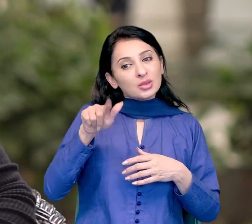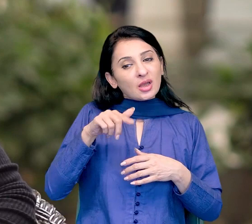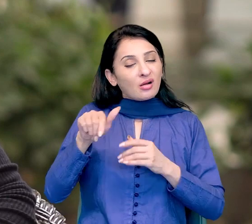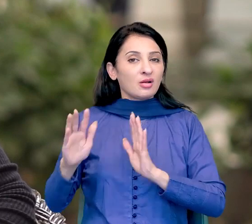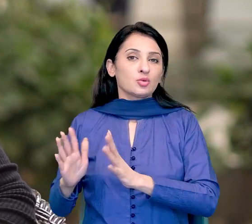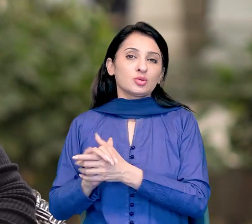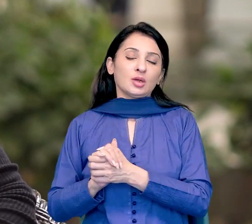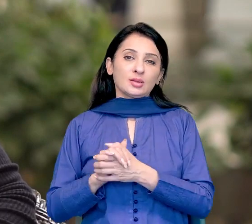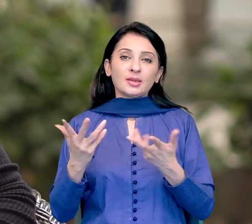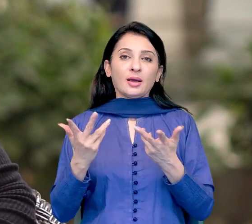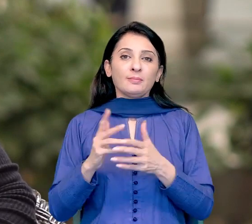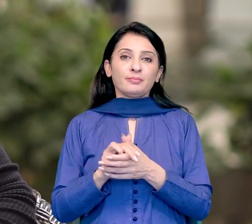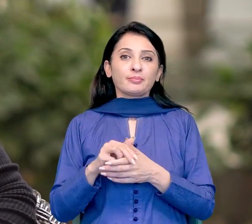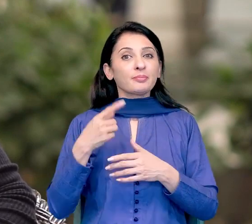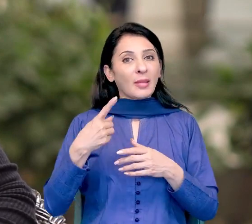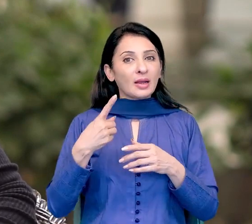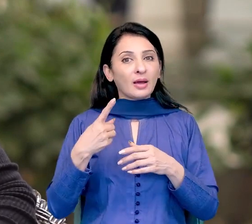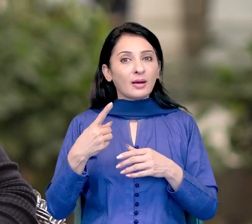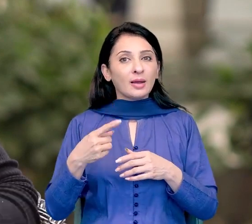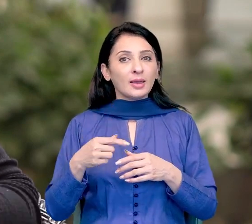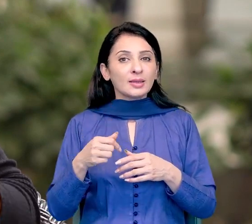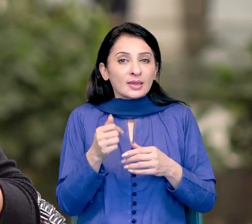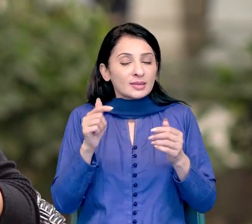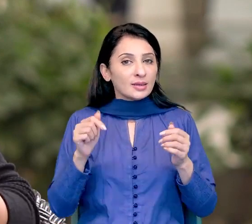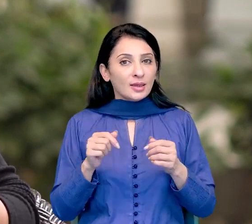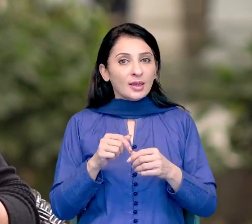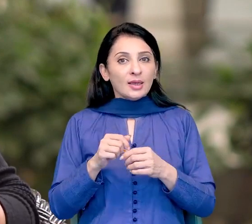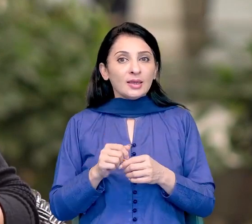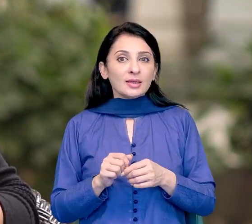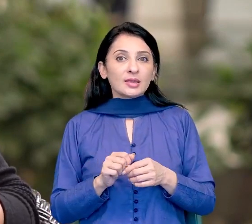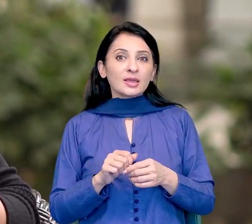ہیں. سب سے پہلا ڈس ایڈوانٹیج تو یہ ہے کہ جب آپ